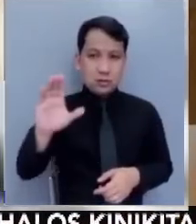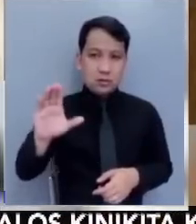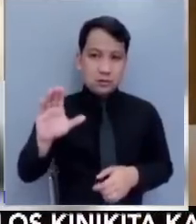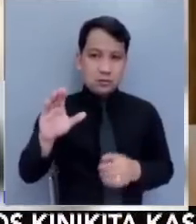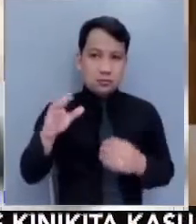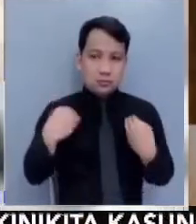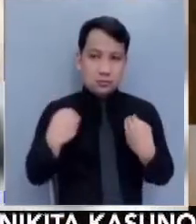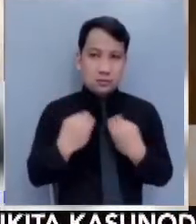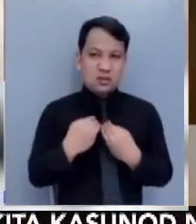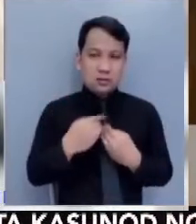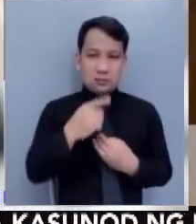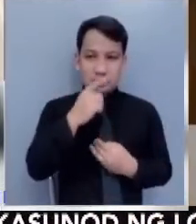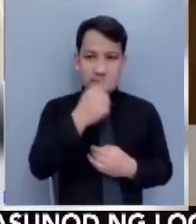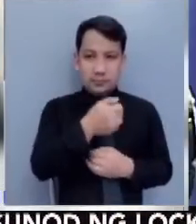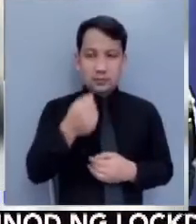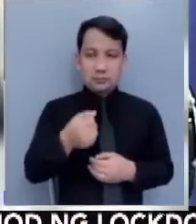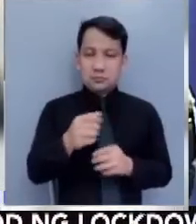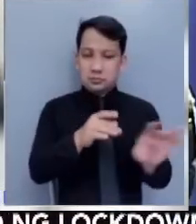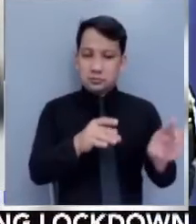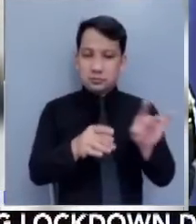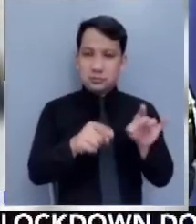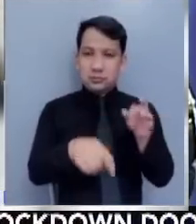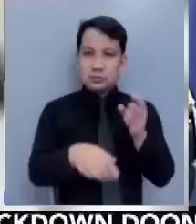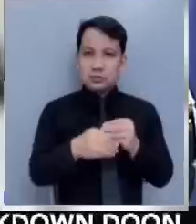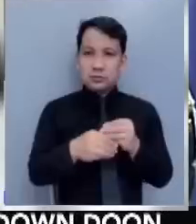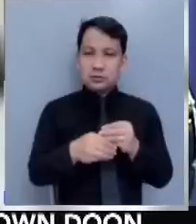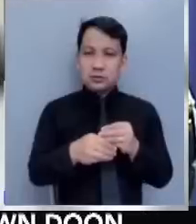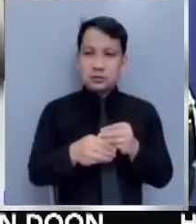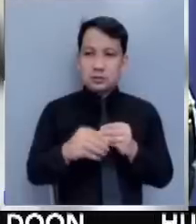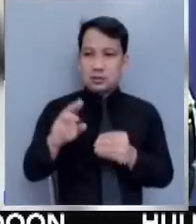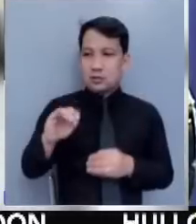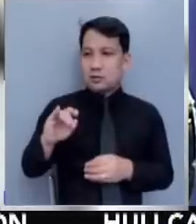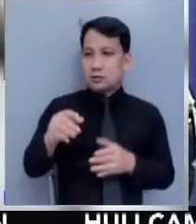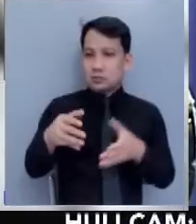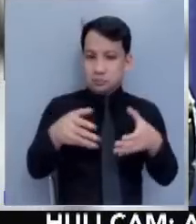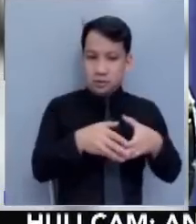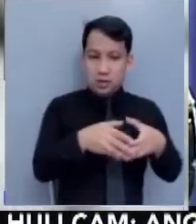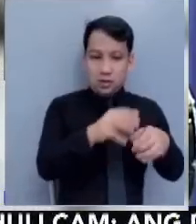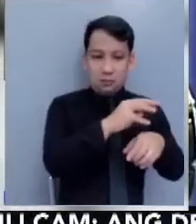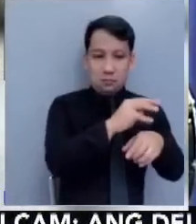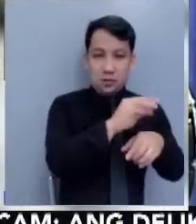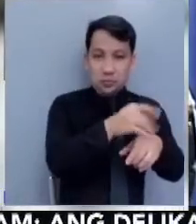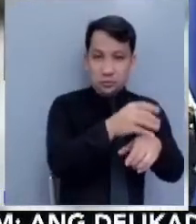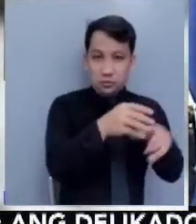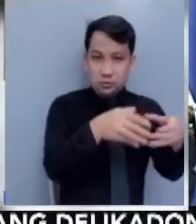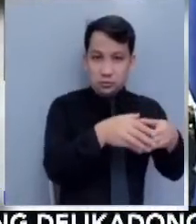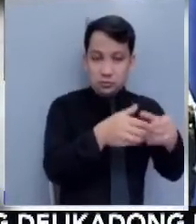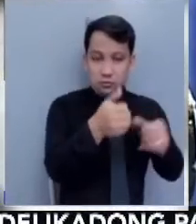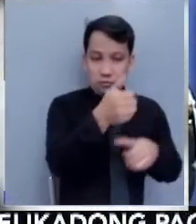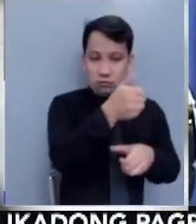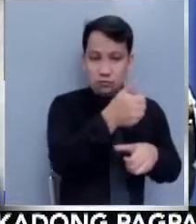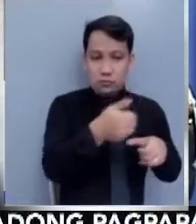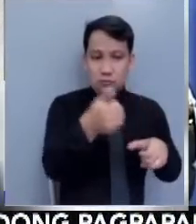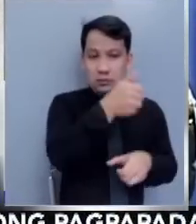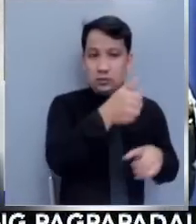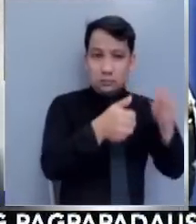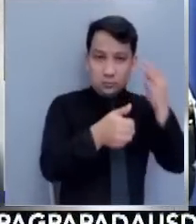kapwa-kongresista. Pinili naman ng minority bloc o yung minorya sa Northern sa Kamara, si